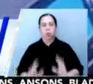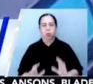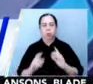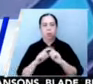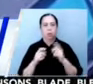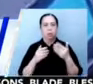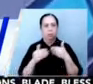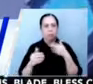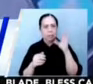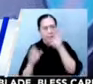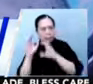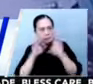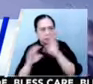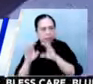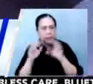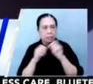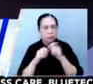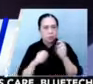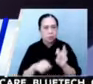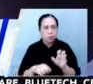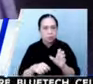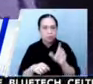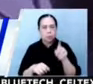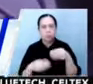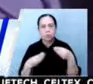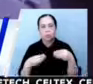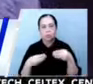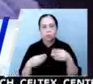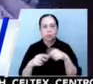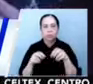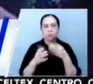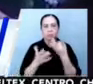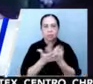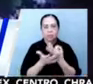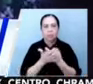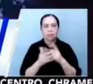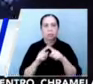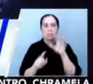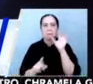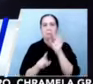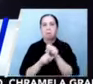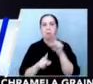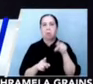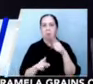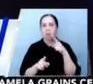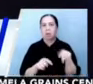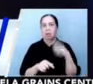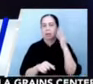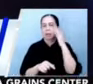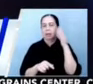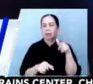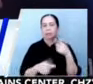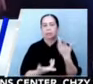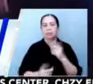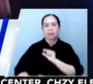hanapin ang mga kawatan ng vault ng tindahan, ngunit agad na nabulilyaso ang kanilang plano. Na taon na